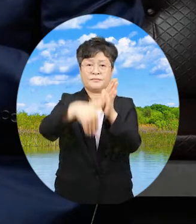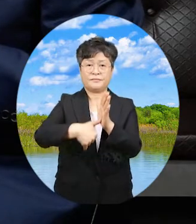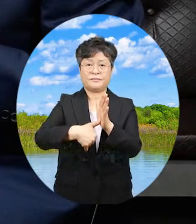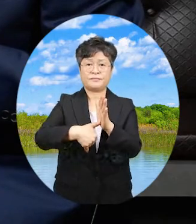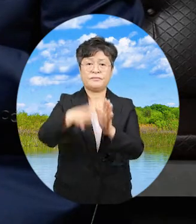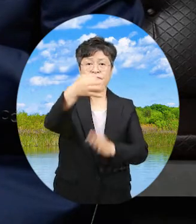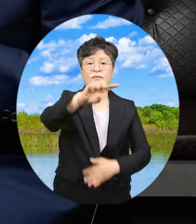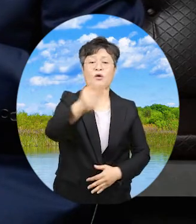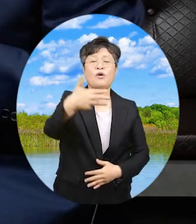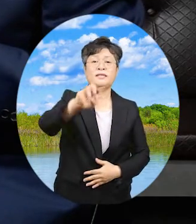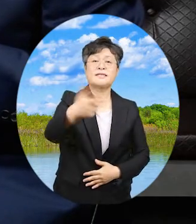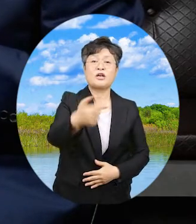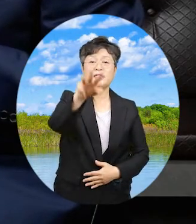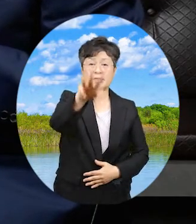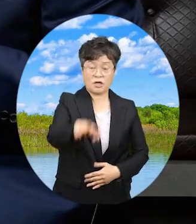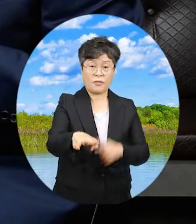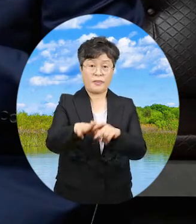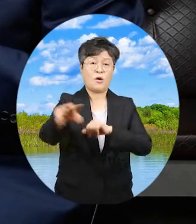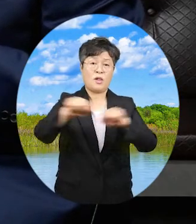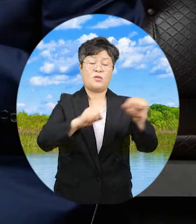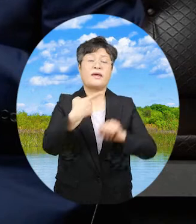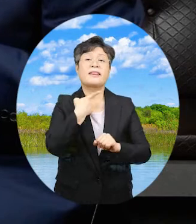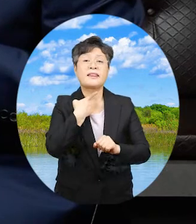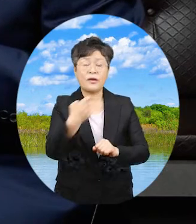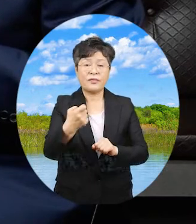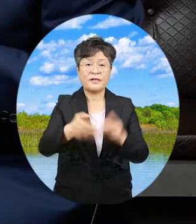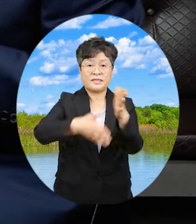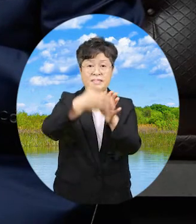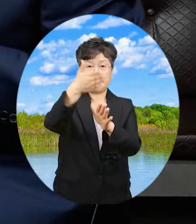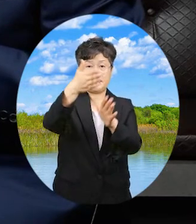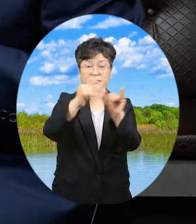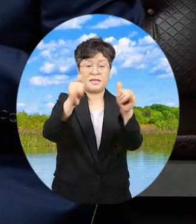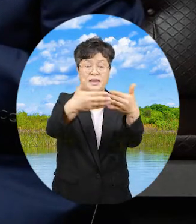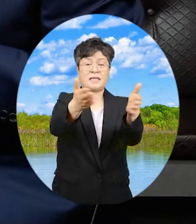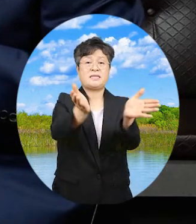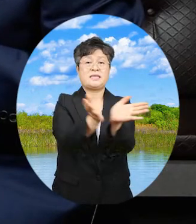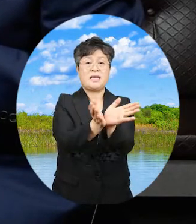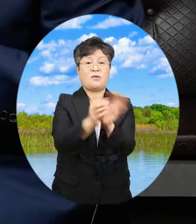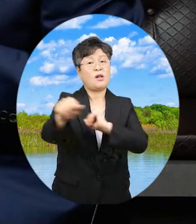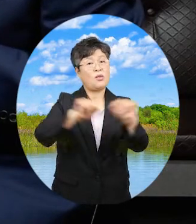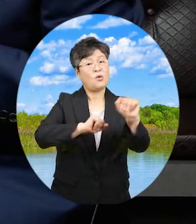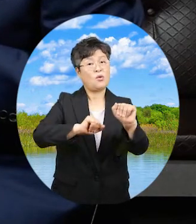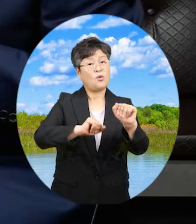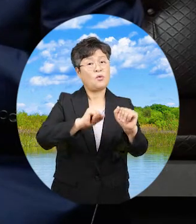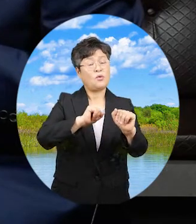유역입니다. 원천천 유역에도 한 10여 개의 단체로 구성되어 있습니다. 여기에는 시민단체도 있고 기업도